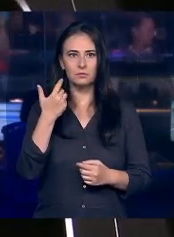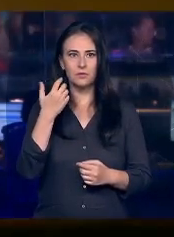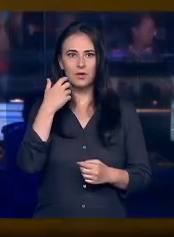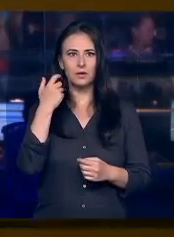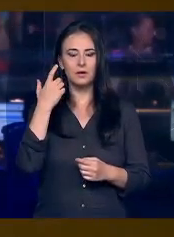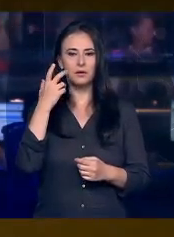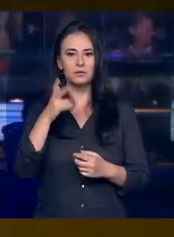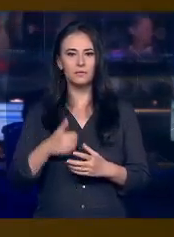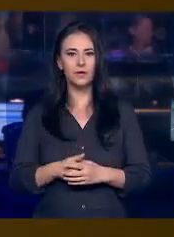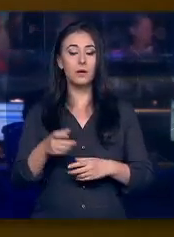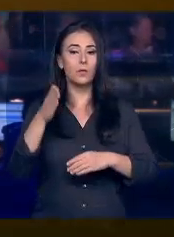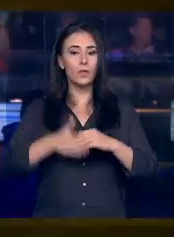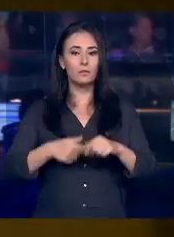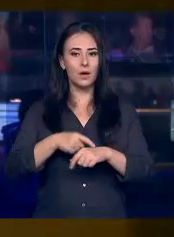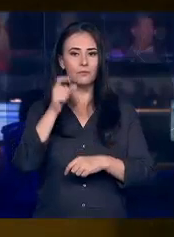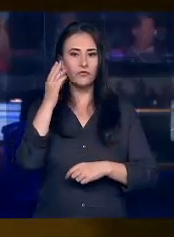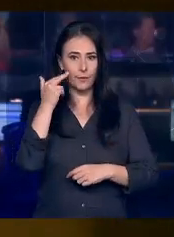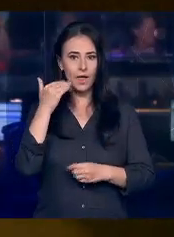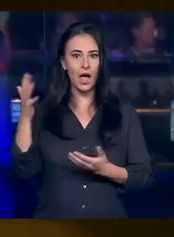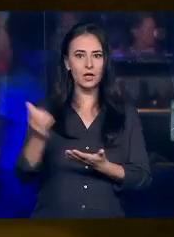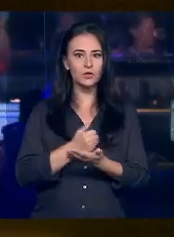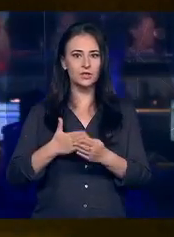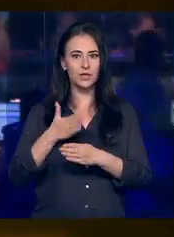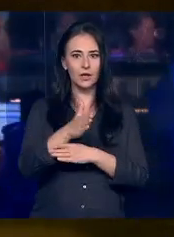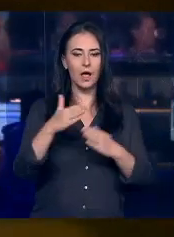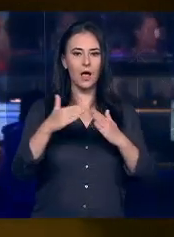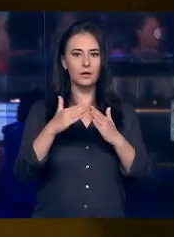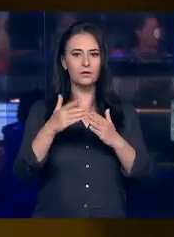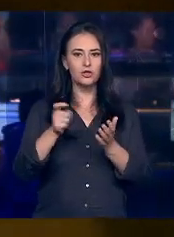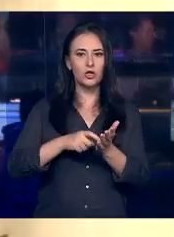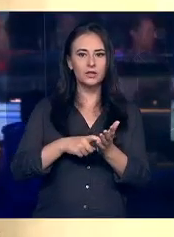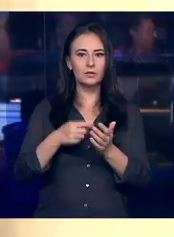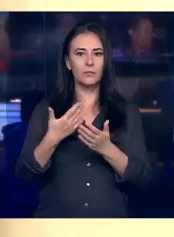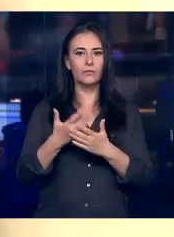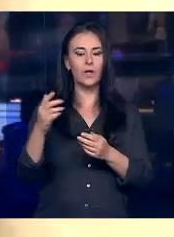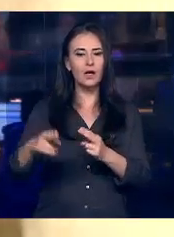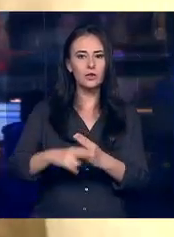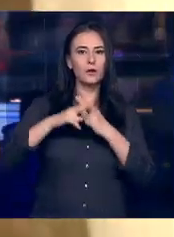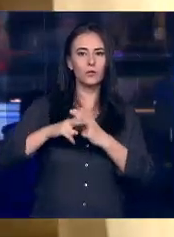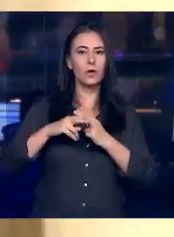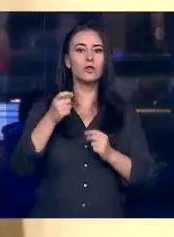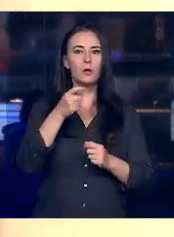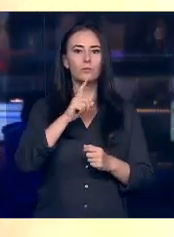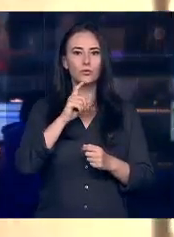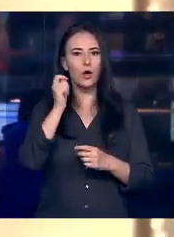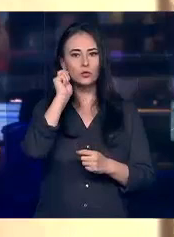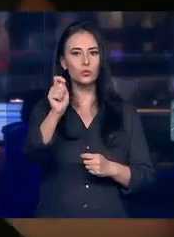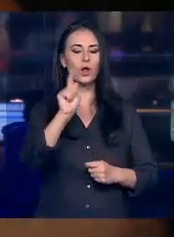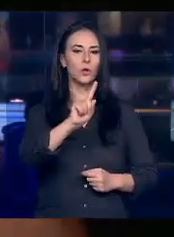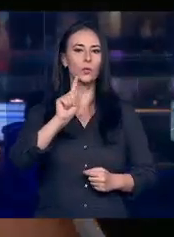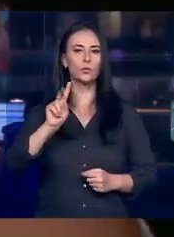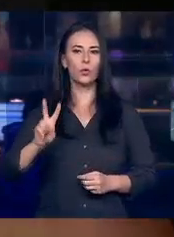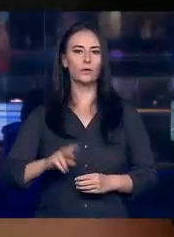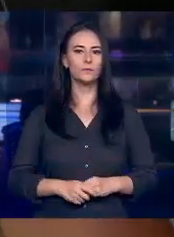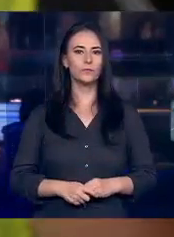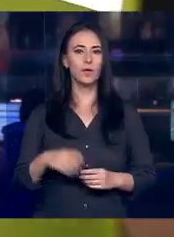casă, acolo. Cu ultimele puteri, femeia a reușit să iasă pe casa scării și să strige după ajutor, iar vecinii au sunat la